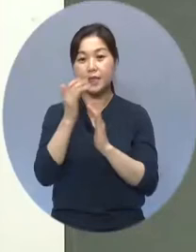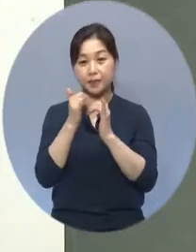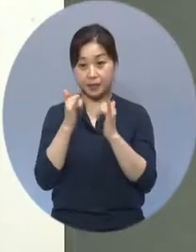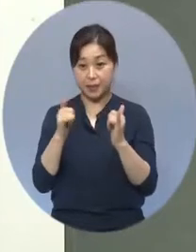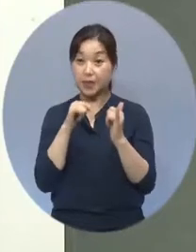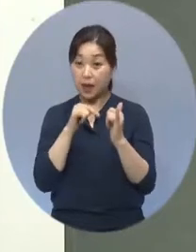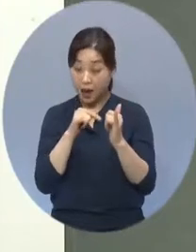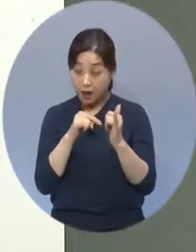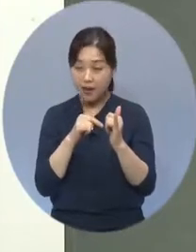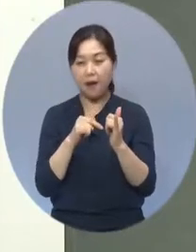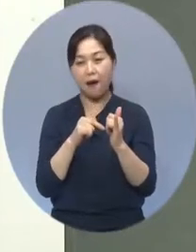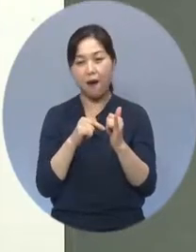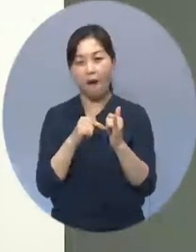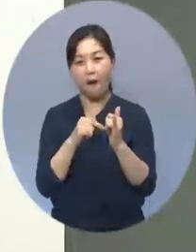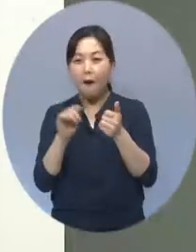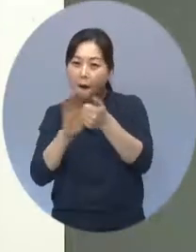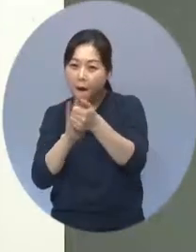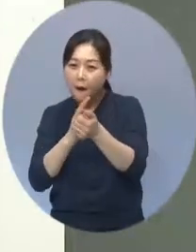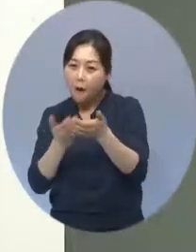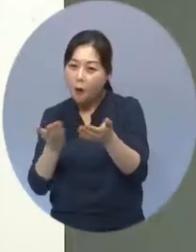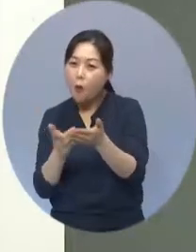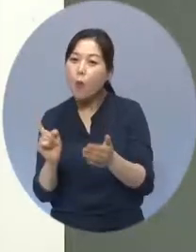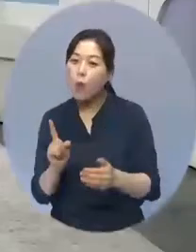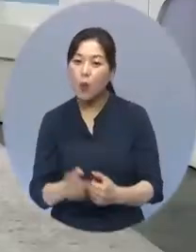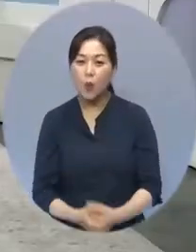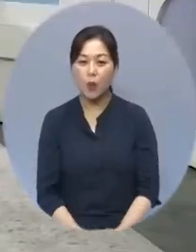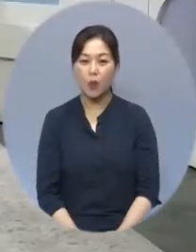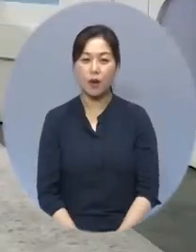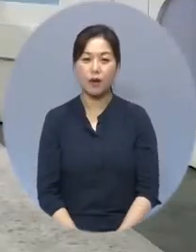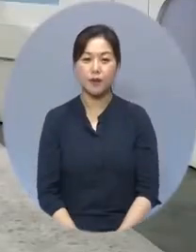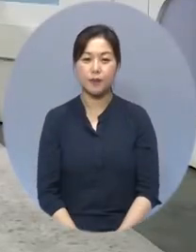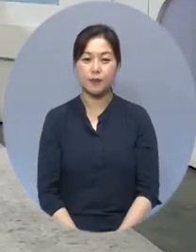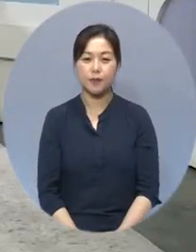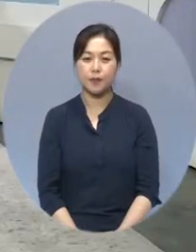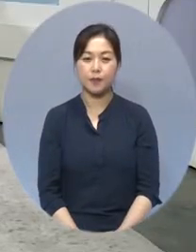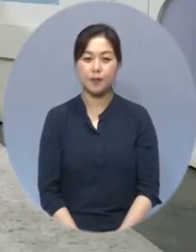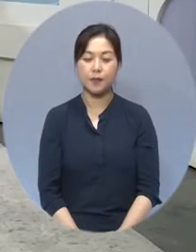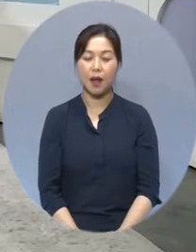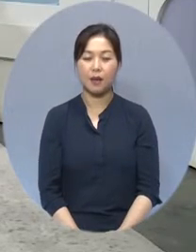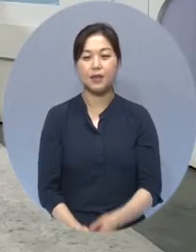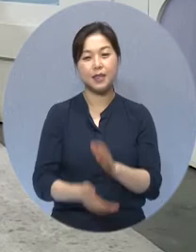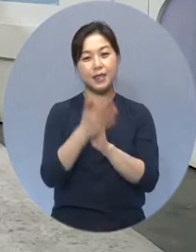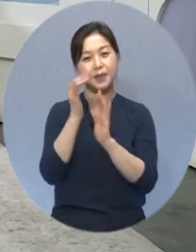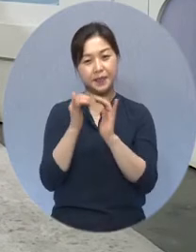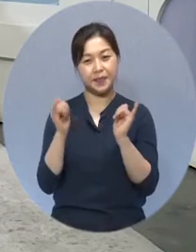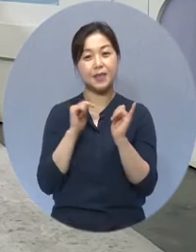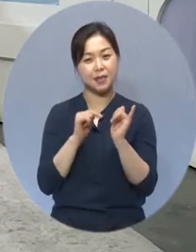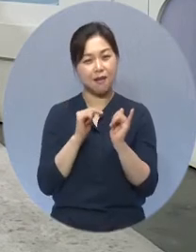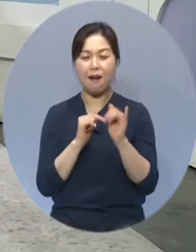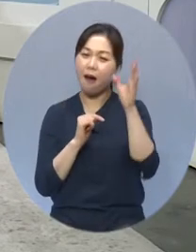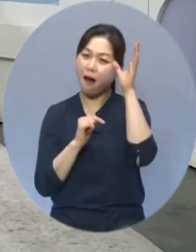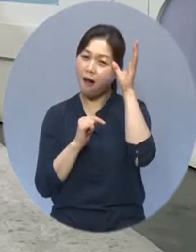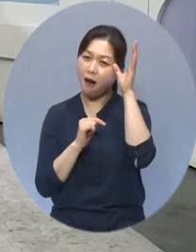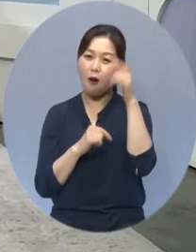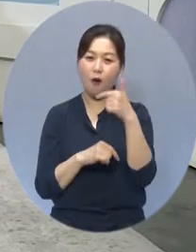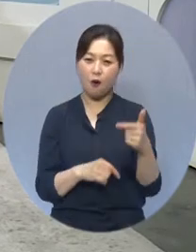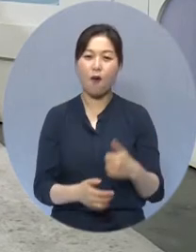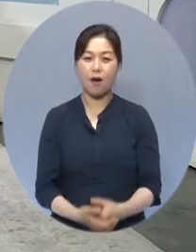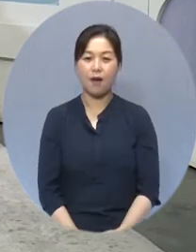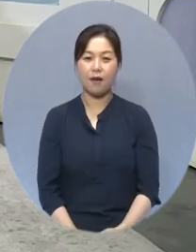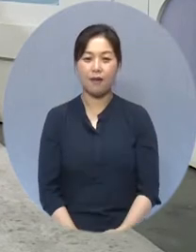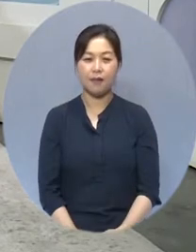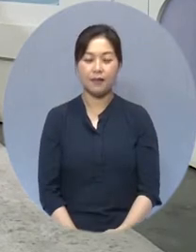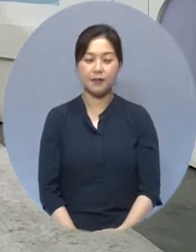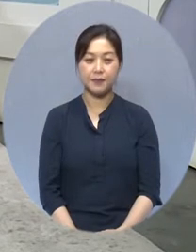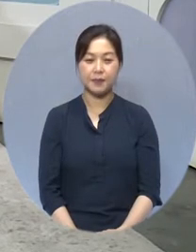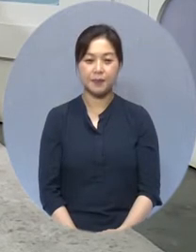시민들에게는 어떤 큰 혜택이 올까요? 글쎄요. 우리 지금 시민들이 기대가 큰데 예. 사실은